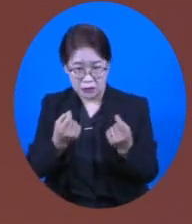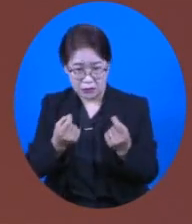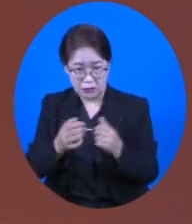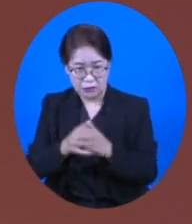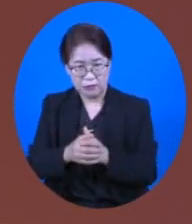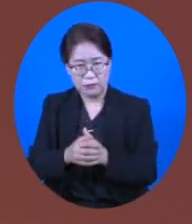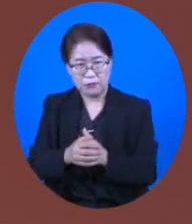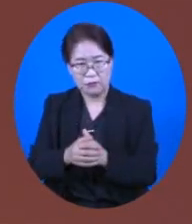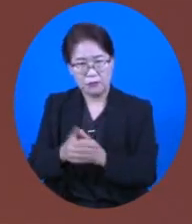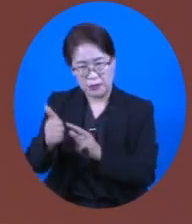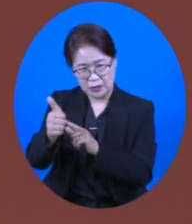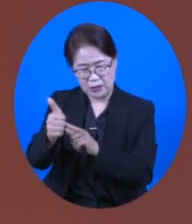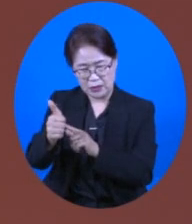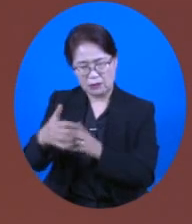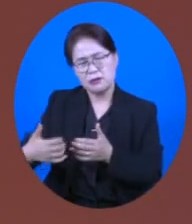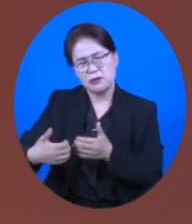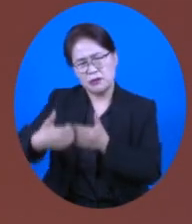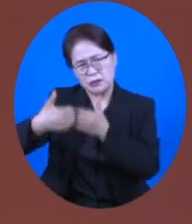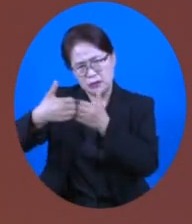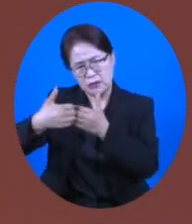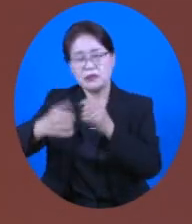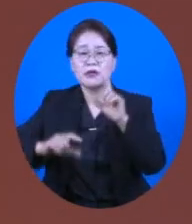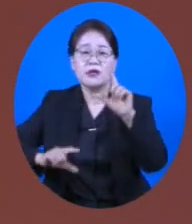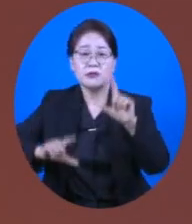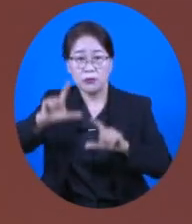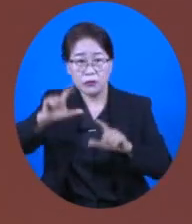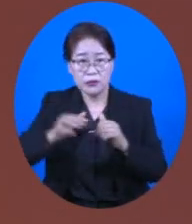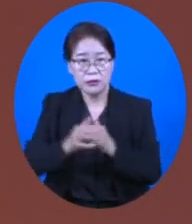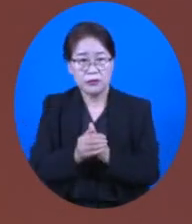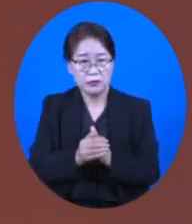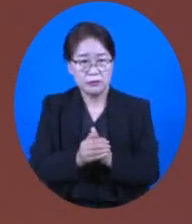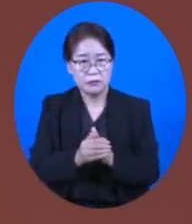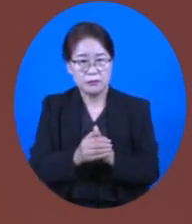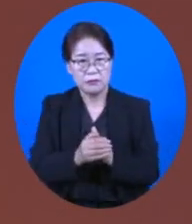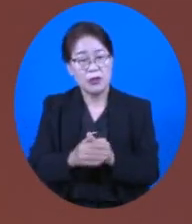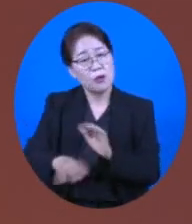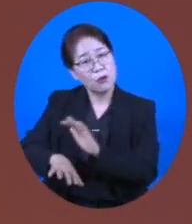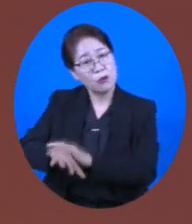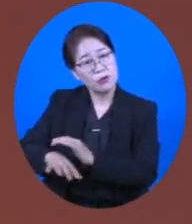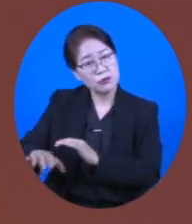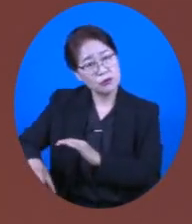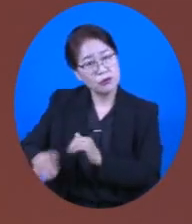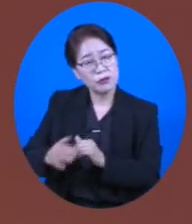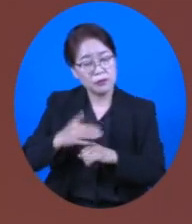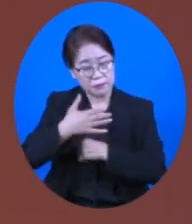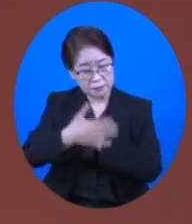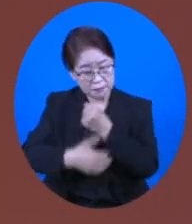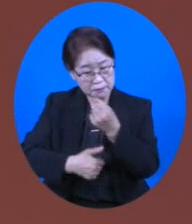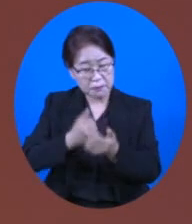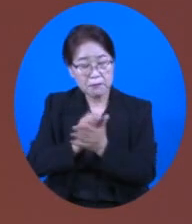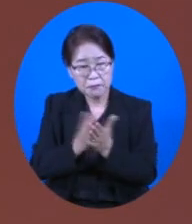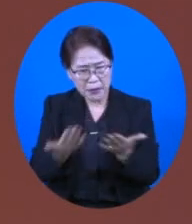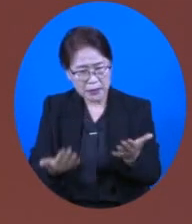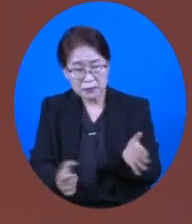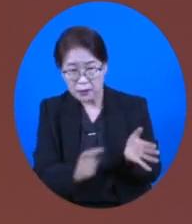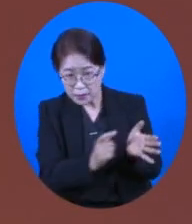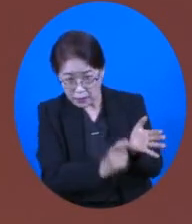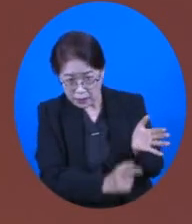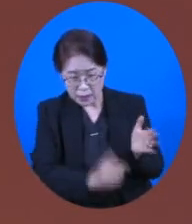여호수아를 대적하고 있다는 거예요. 여러분, 성경을 보게 되면 오른쪽은 언제나 우월한